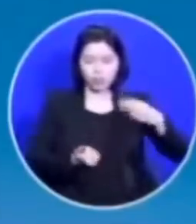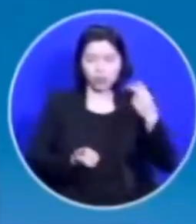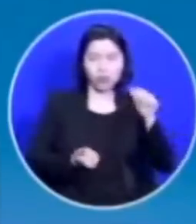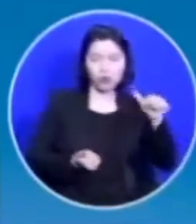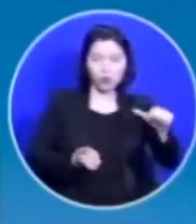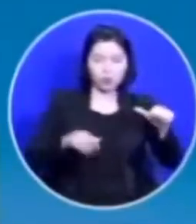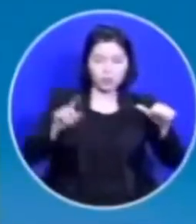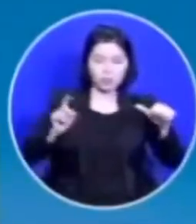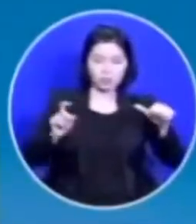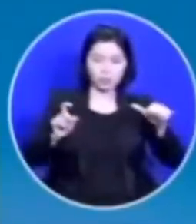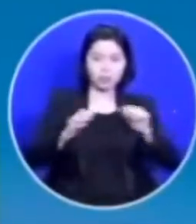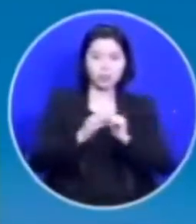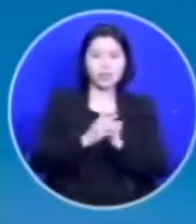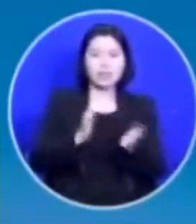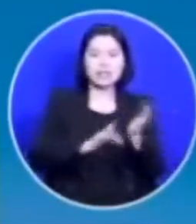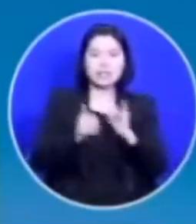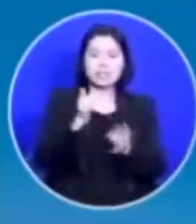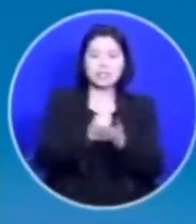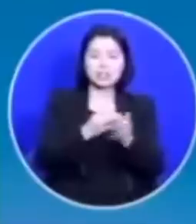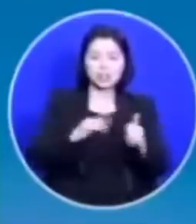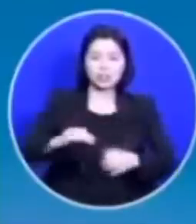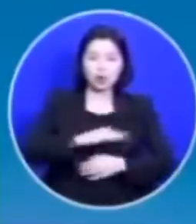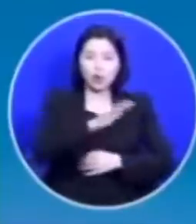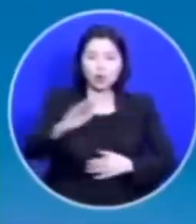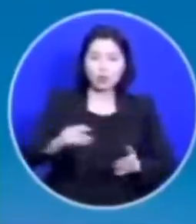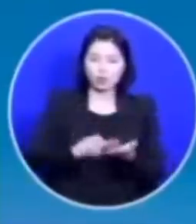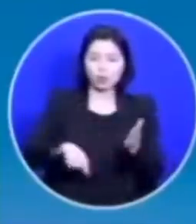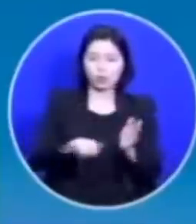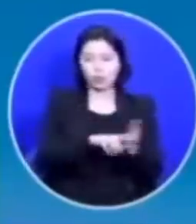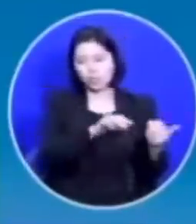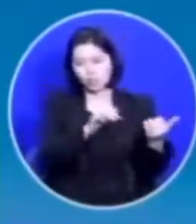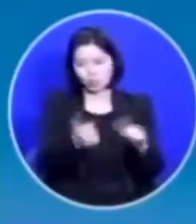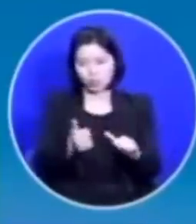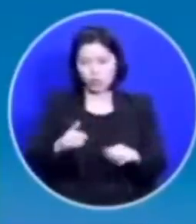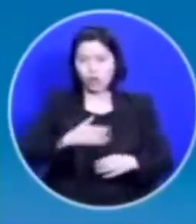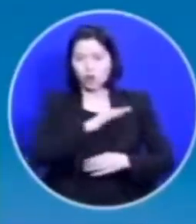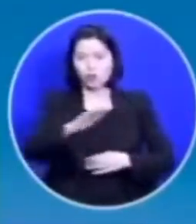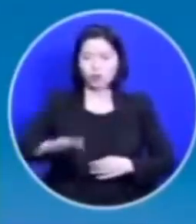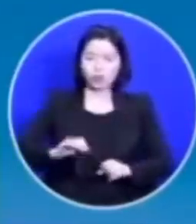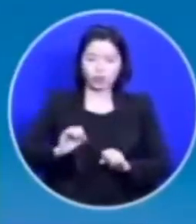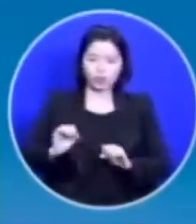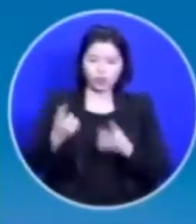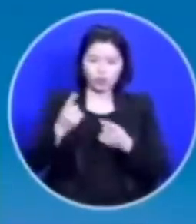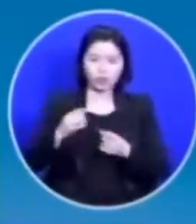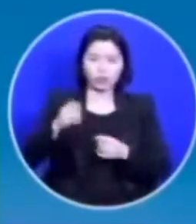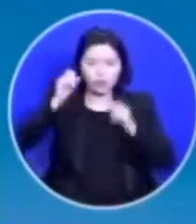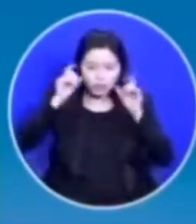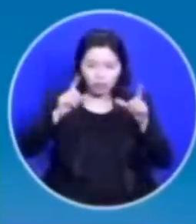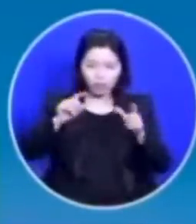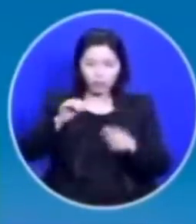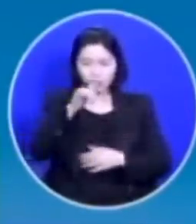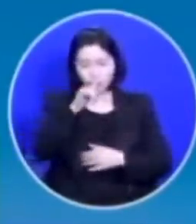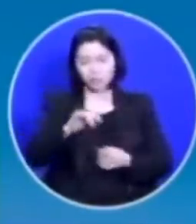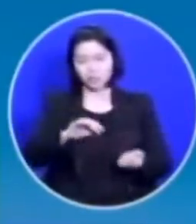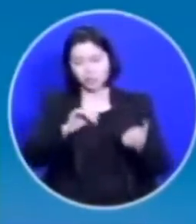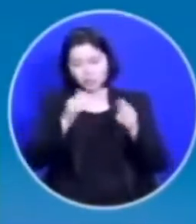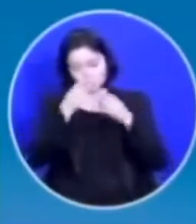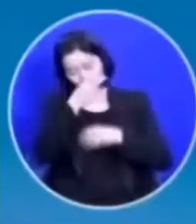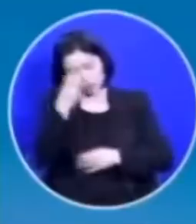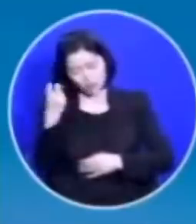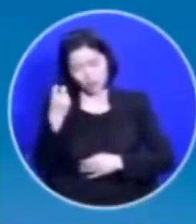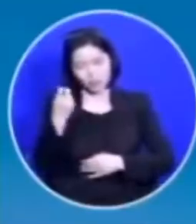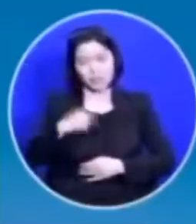말씀합니다 예수께서 우리를 위하여 주고 사 우리로 하여금 깨어 있든지 자든지 자기와 함께